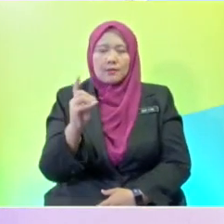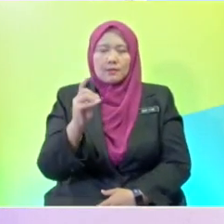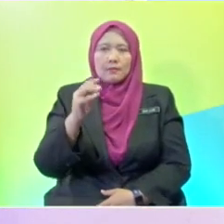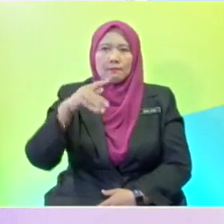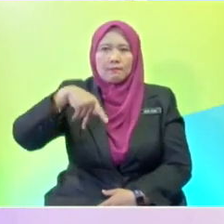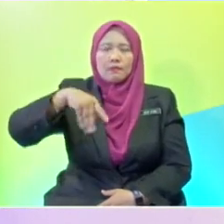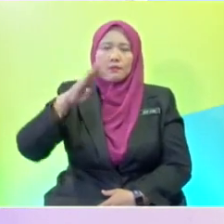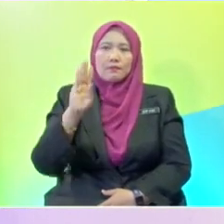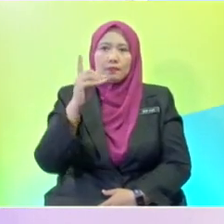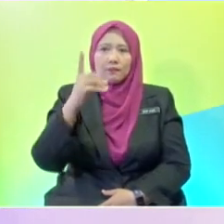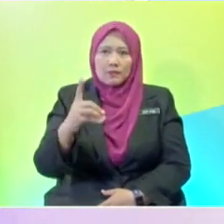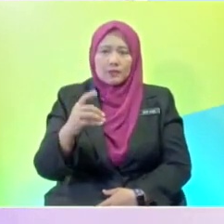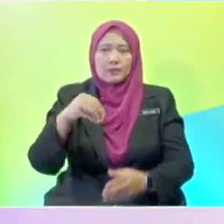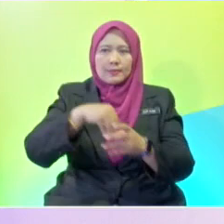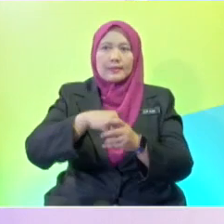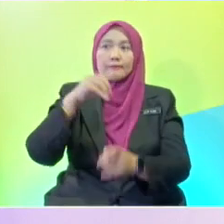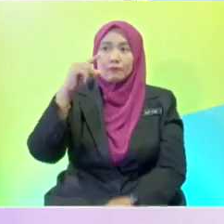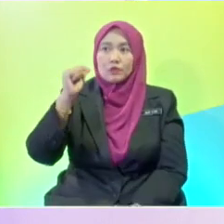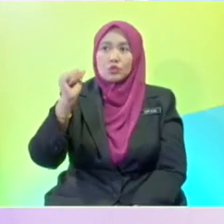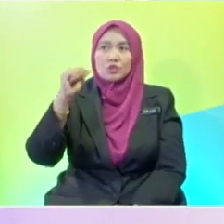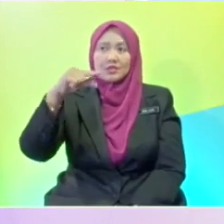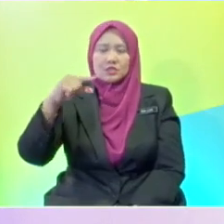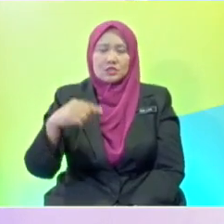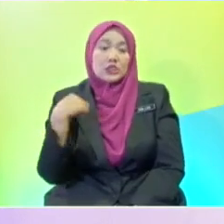tapi bukan itu saja